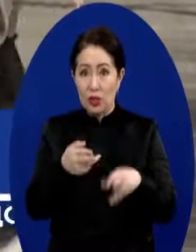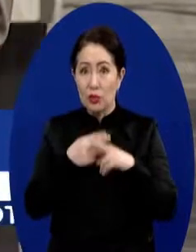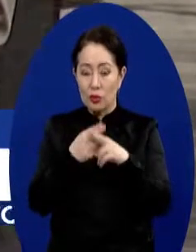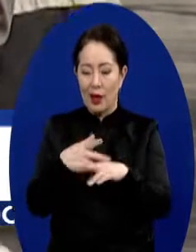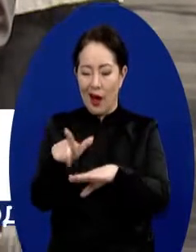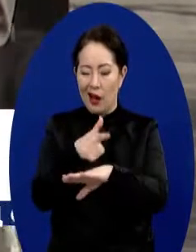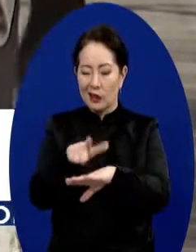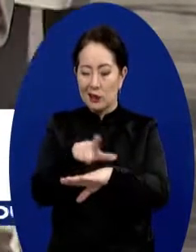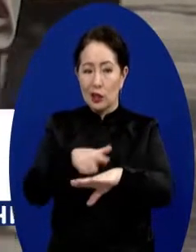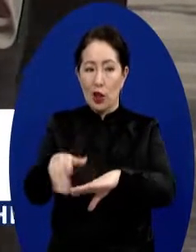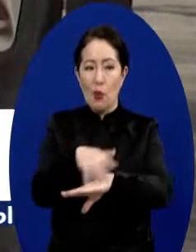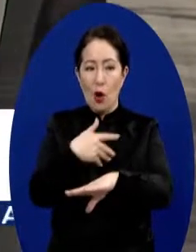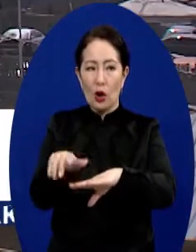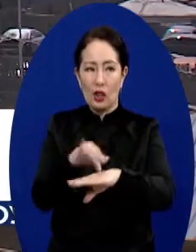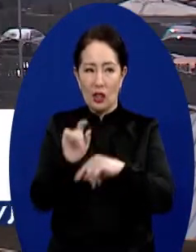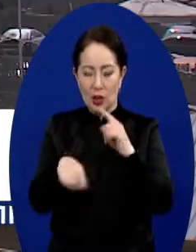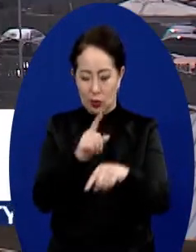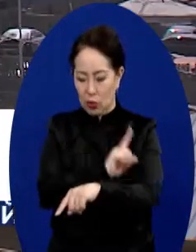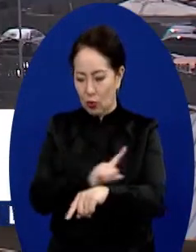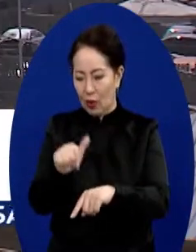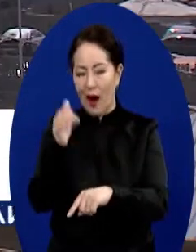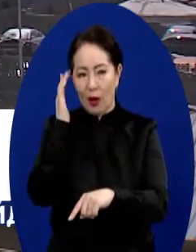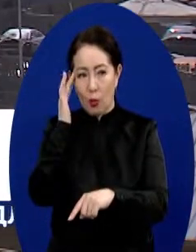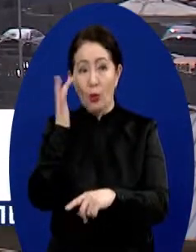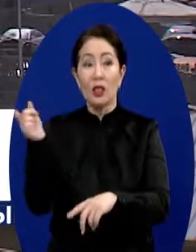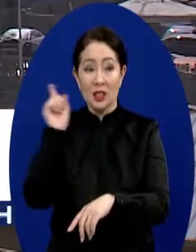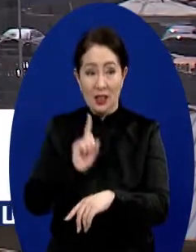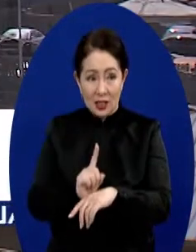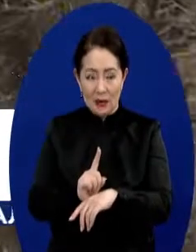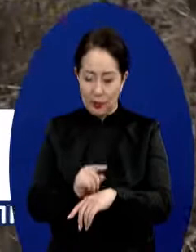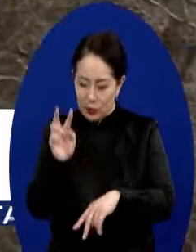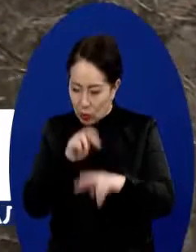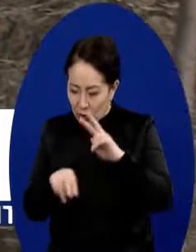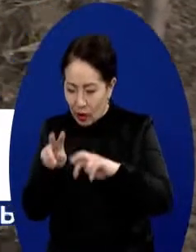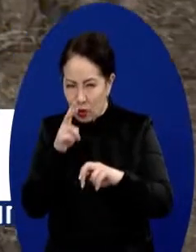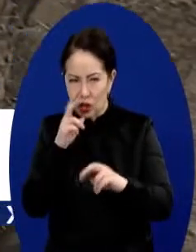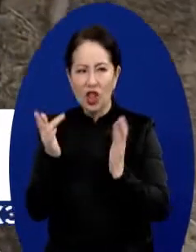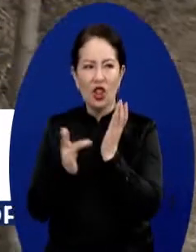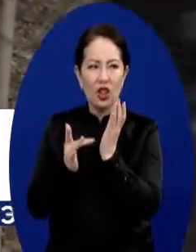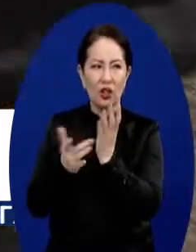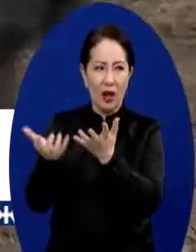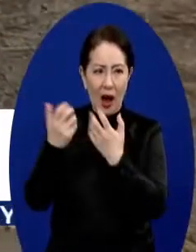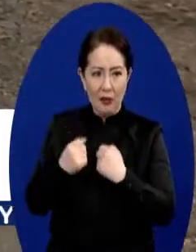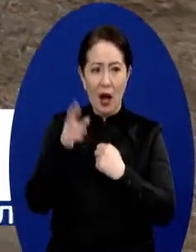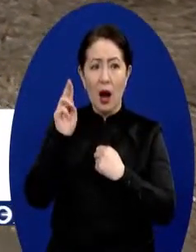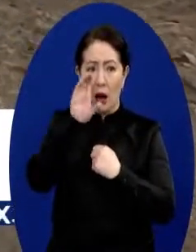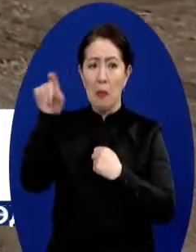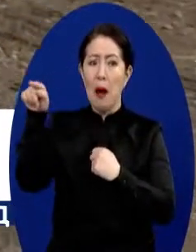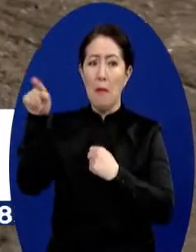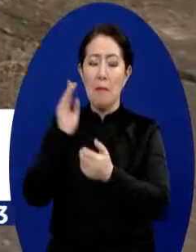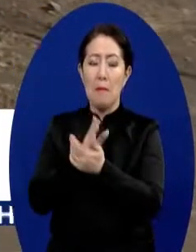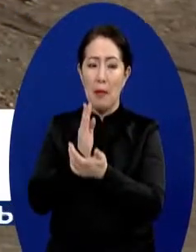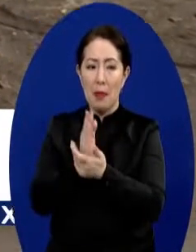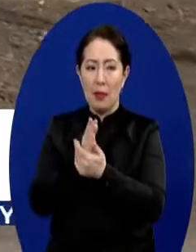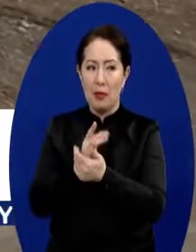хөрсний бохирдлын эсрэг бол илүү үр дүнтэй арга юм байна гэж бодож ирсэн. Судлаа үзэн чинь бас яг тэр технологиг оруулаад ирчихсэн компани байсан.